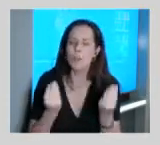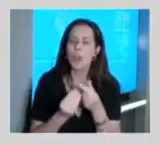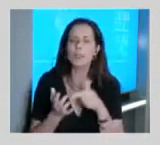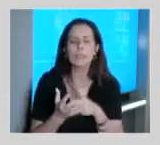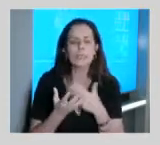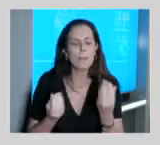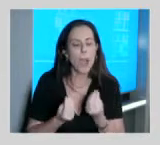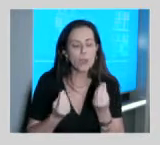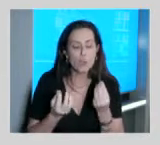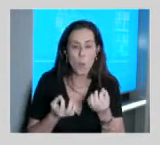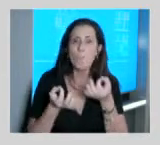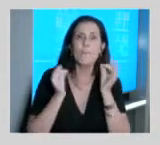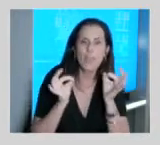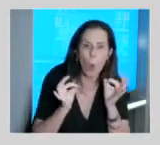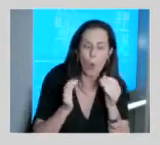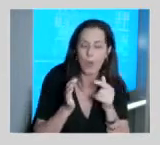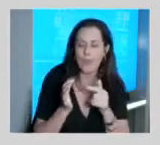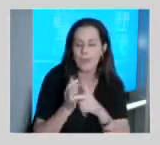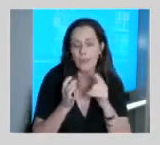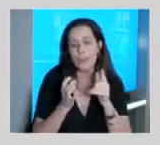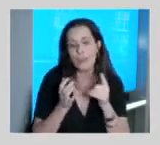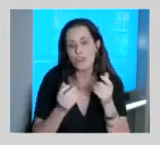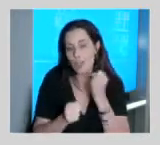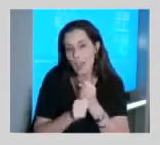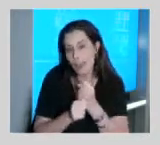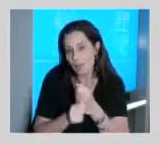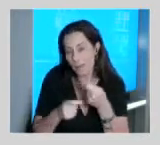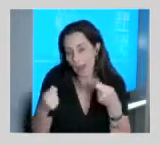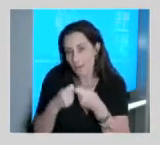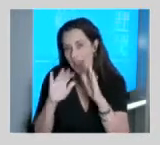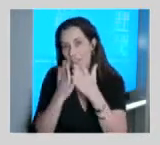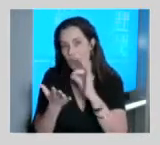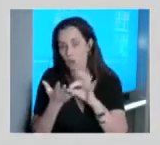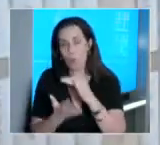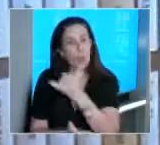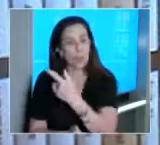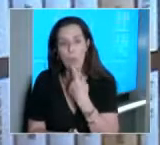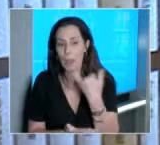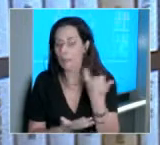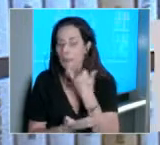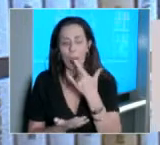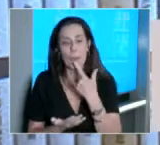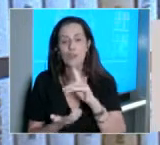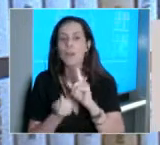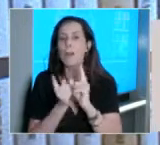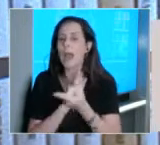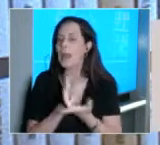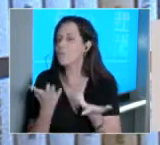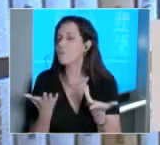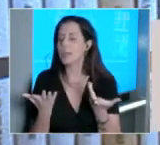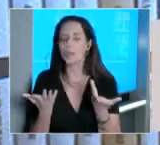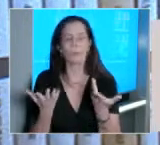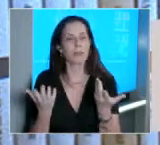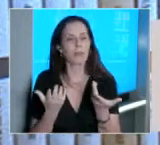זה יצירה מקורית שמתייחסת ליצירה מקורית אחרת. כן. הוא תמיד אמר שכשמחליפים מדיום, מחליפים כלי